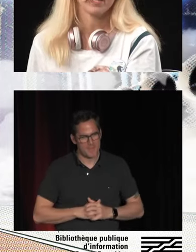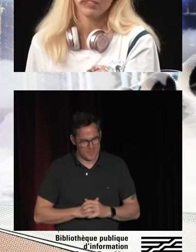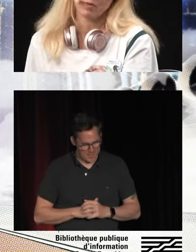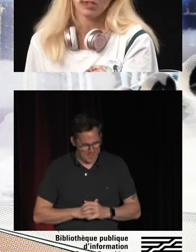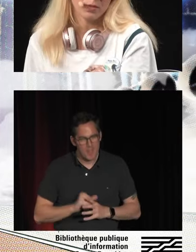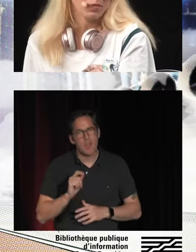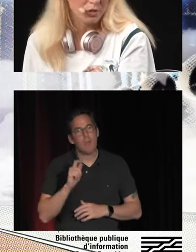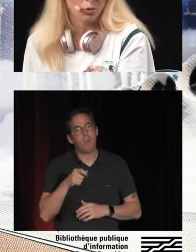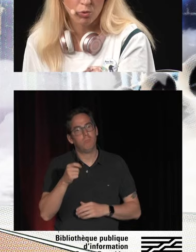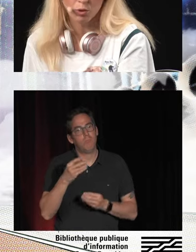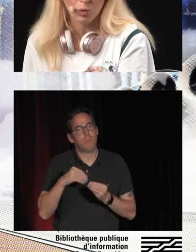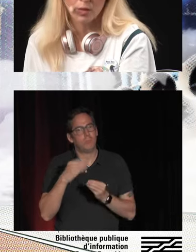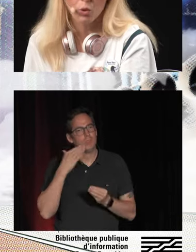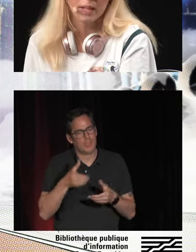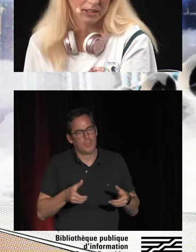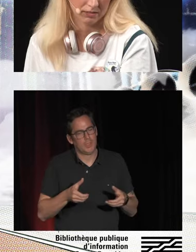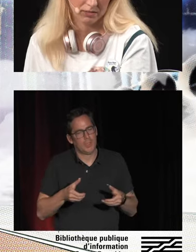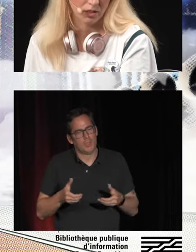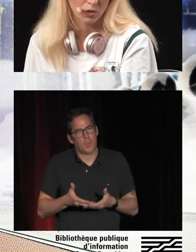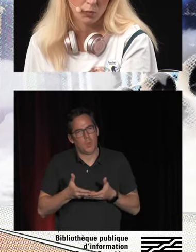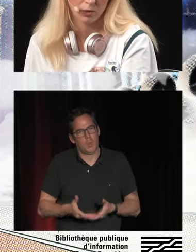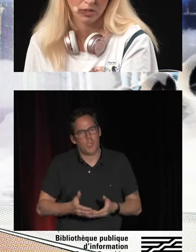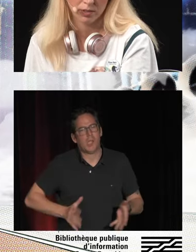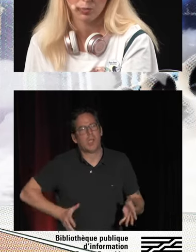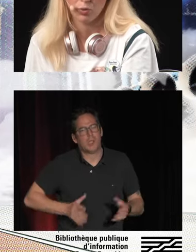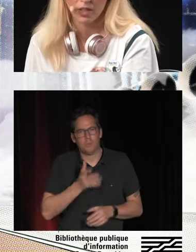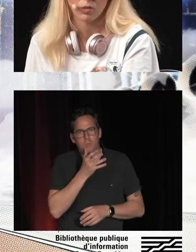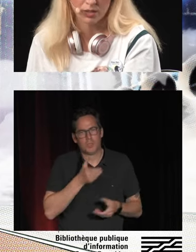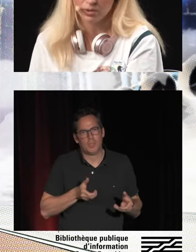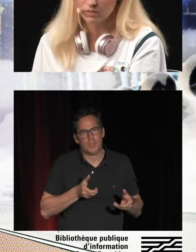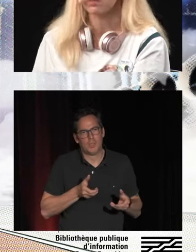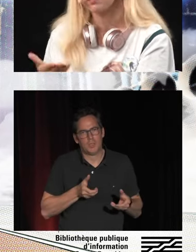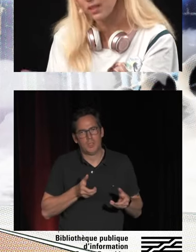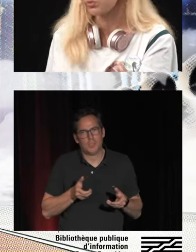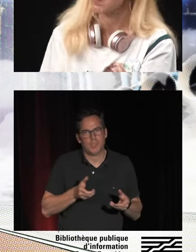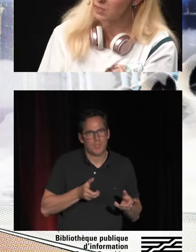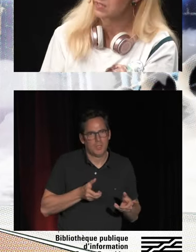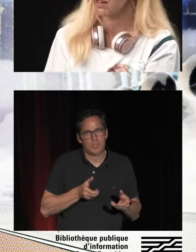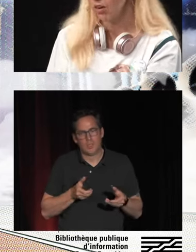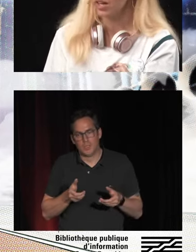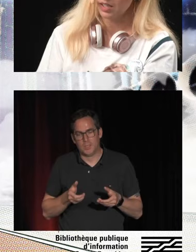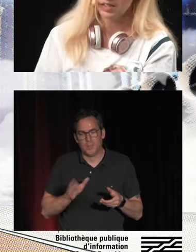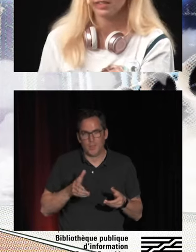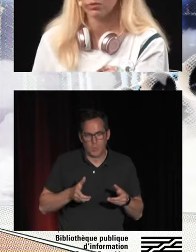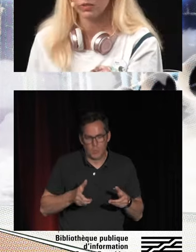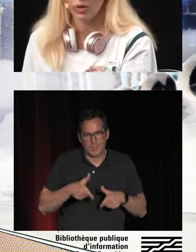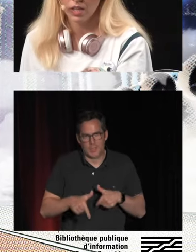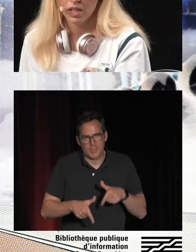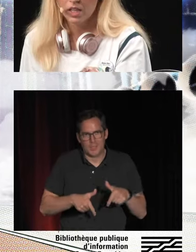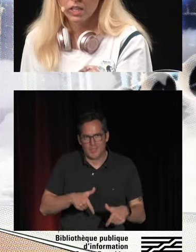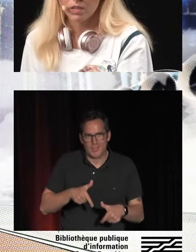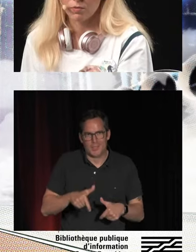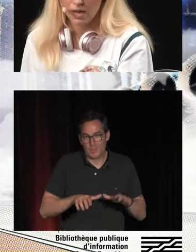Et en plus, bien évidemment, comme les ouvrages sont lourds, tu peux pas courir en les transportant. Enfin, tu peux courir entre les deux. Quand tu les portes, c'est lent. Tu